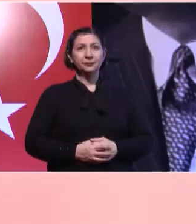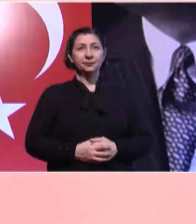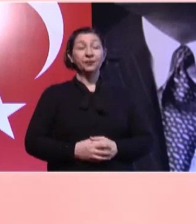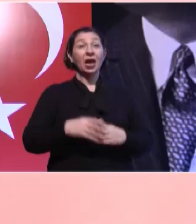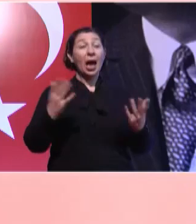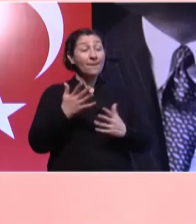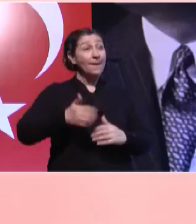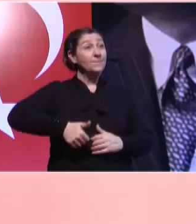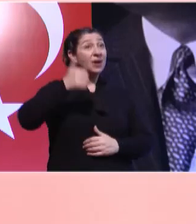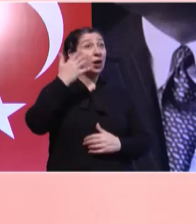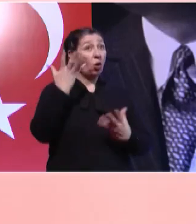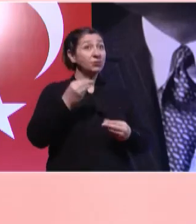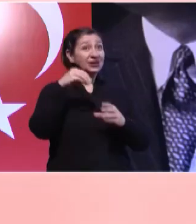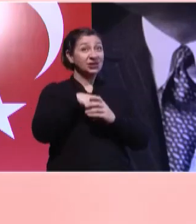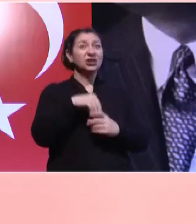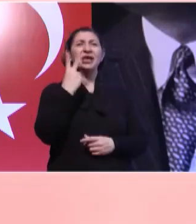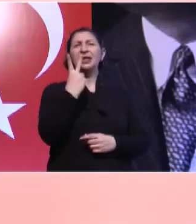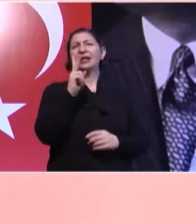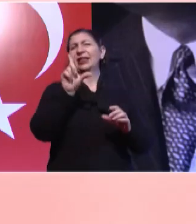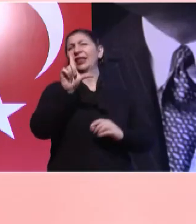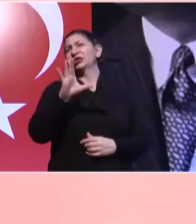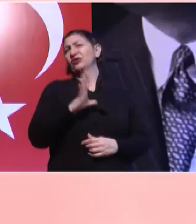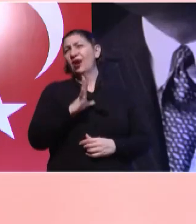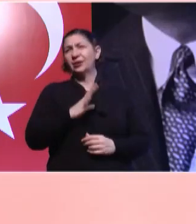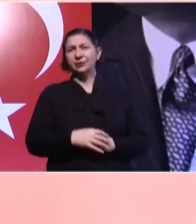Ama bakan olmanız için iki şeye ihtiyaç var.